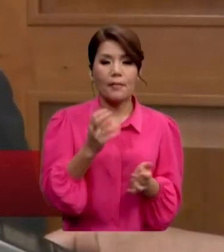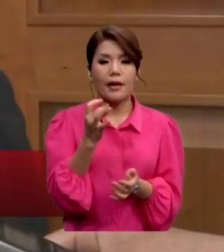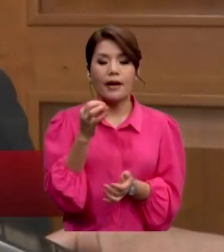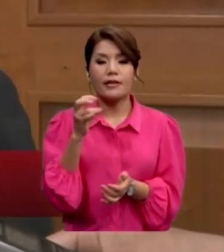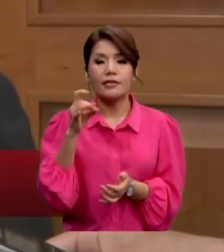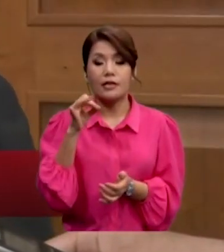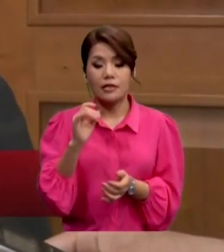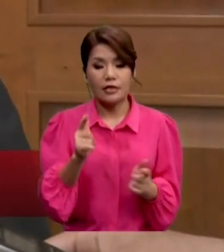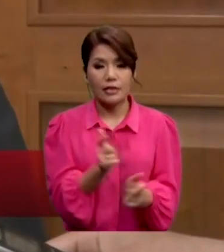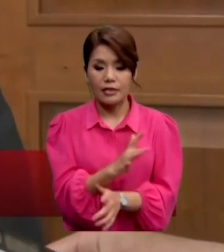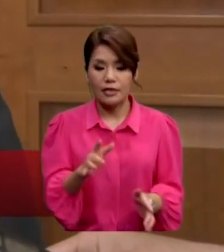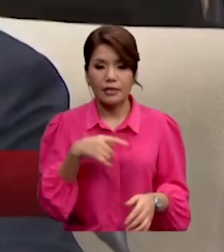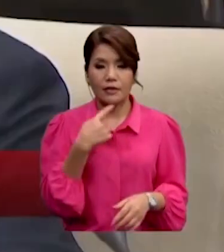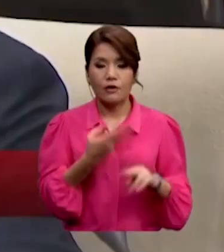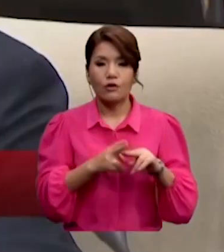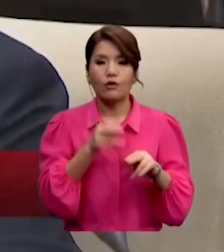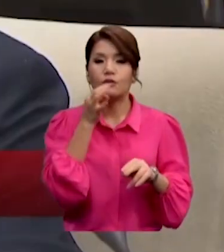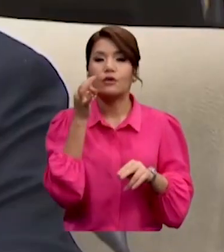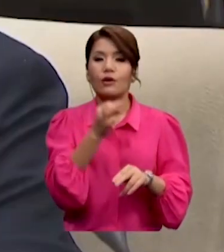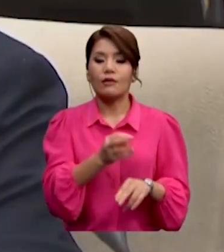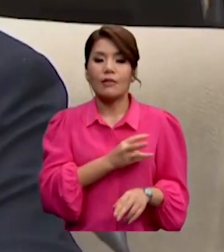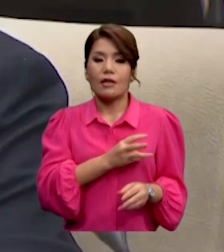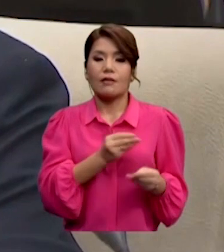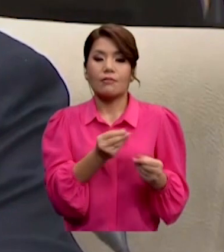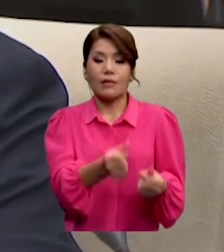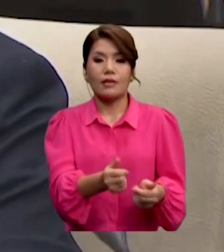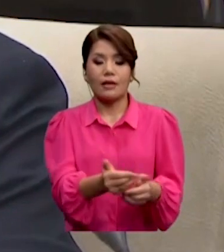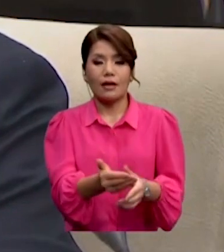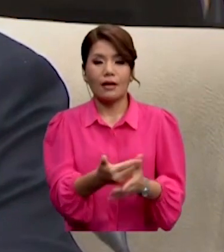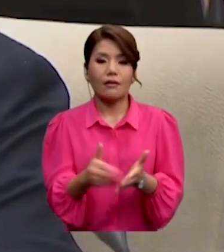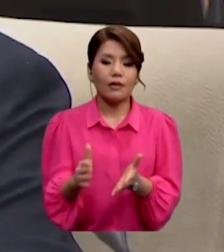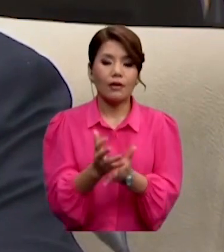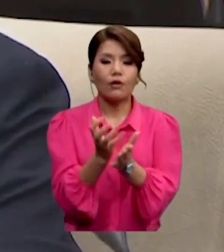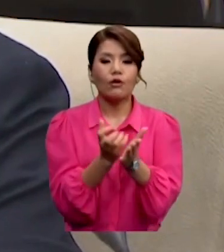Ысқақов мұны құптамайтын сияқты. Айтуынша ынталандыруды алып тастау қордың жалпы